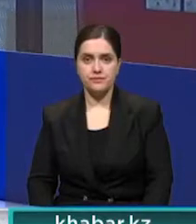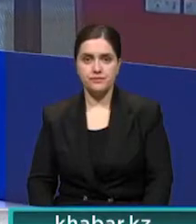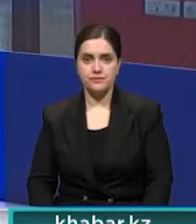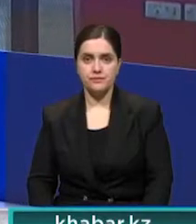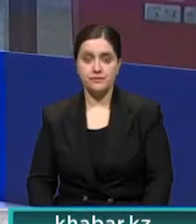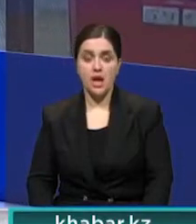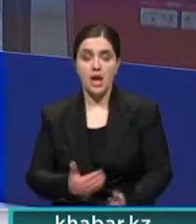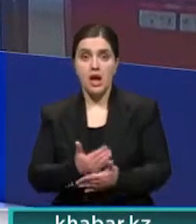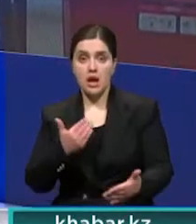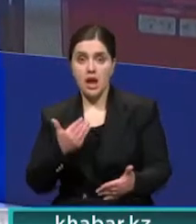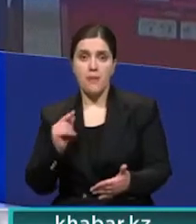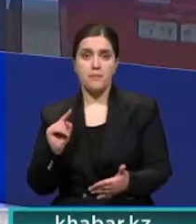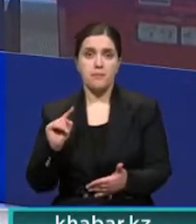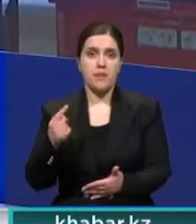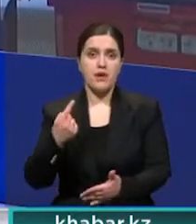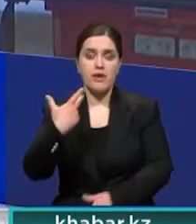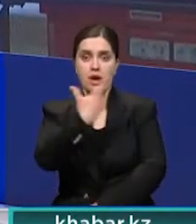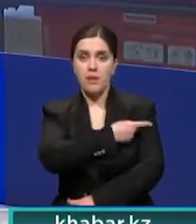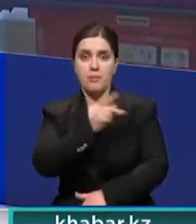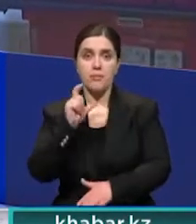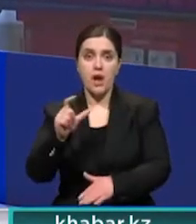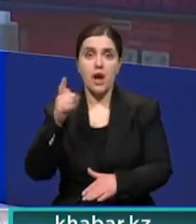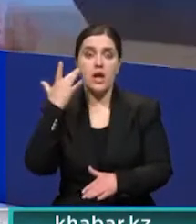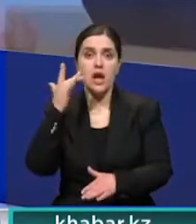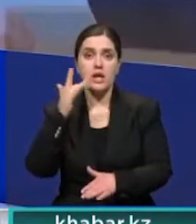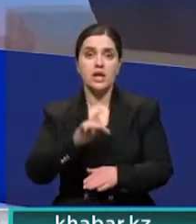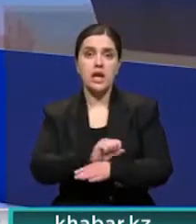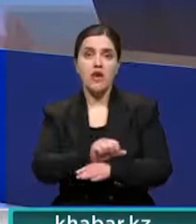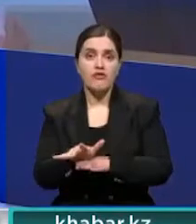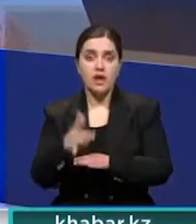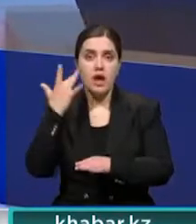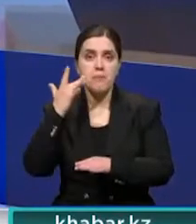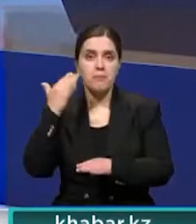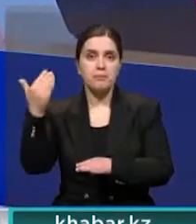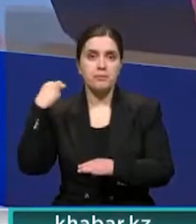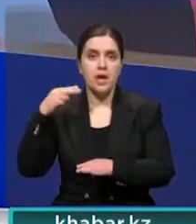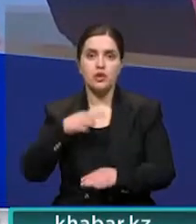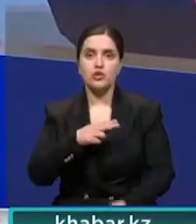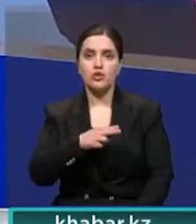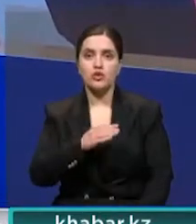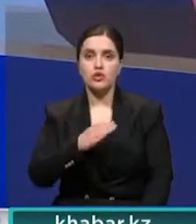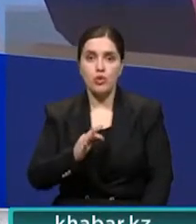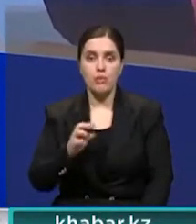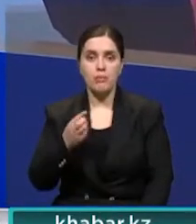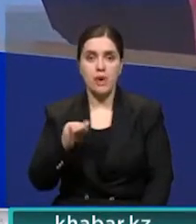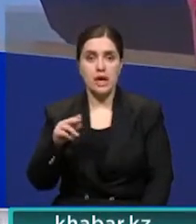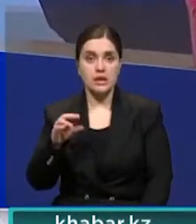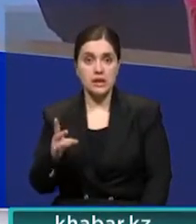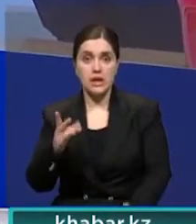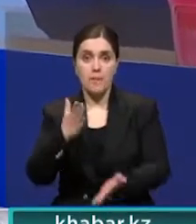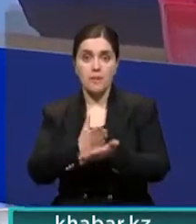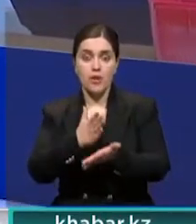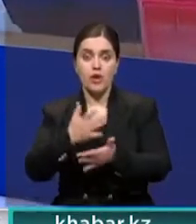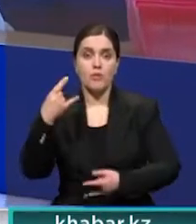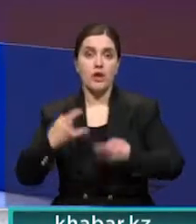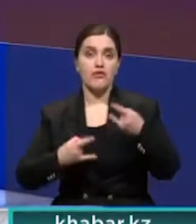Кстати, ранее одним из первых прививку от коронавируса получил американский президент Джо Байден. Он это сделал в прямом эфире.